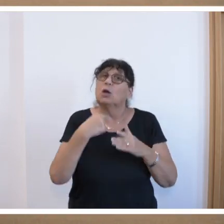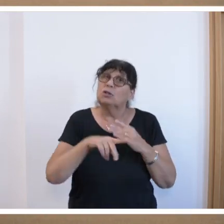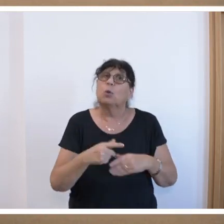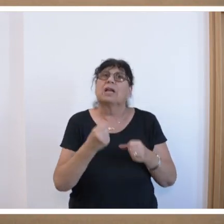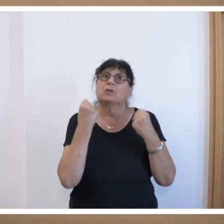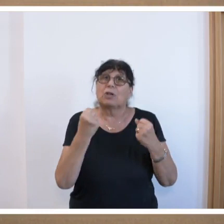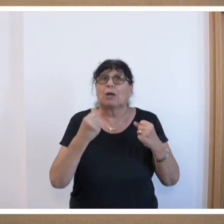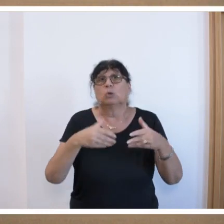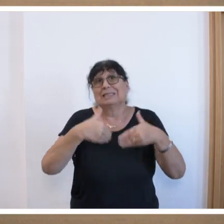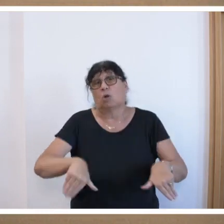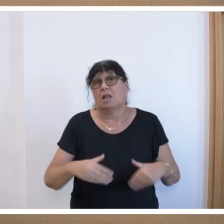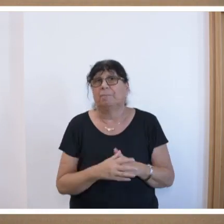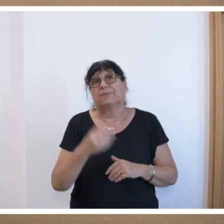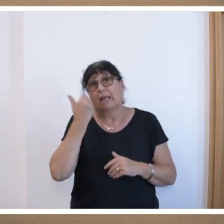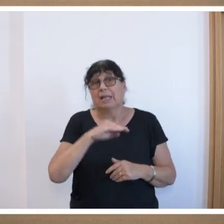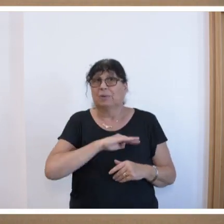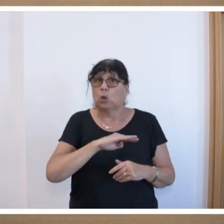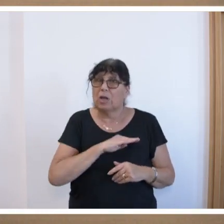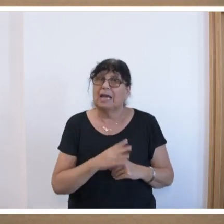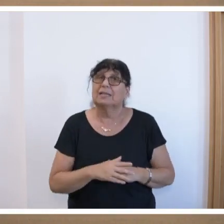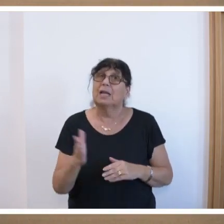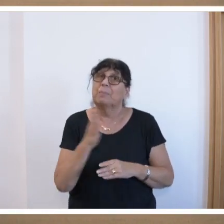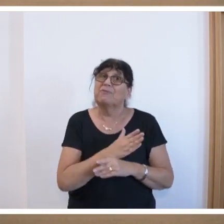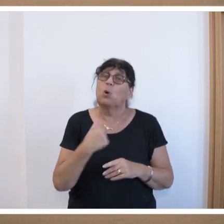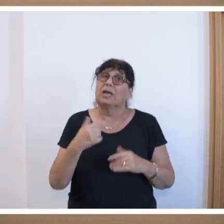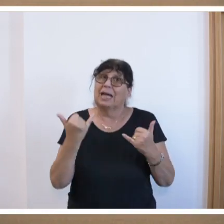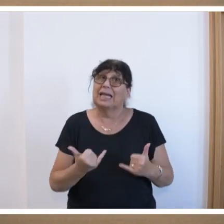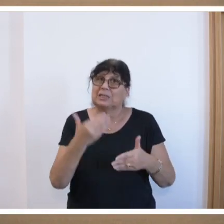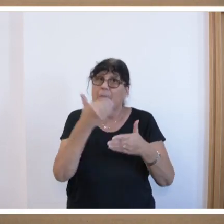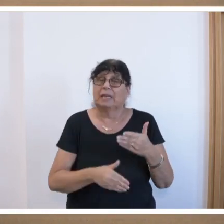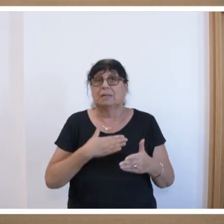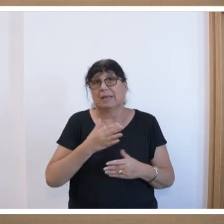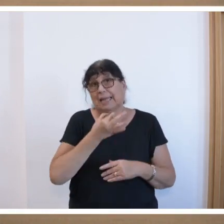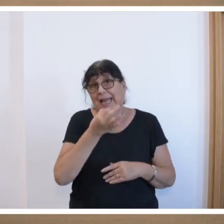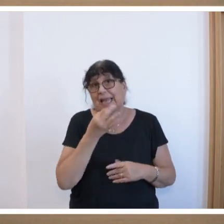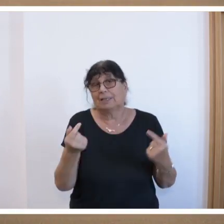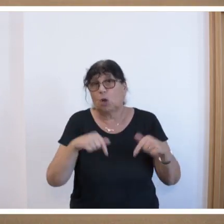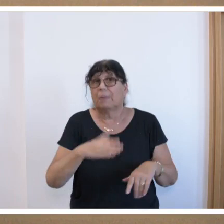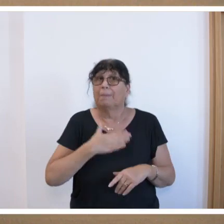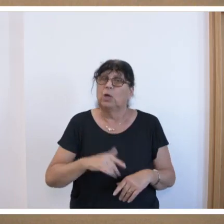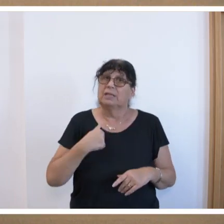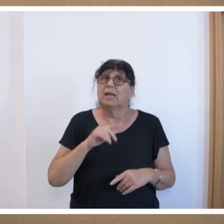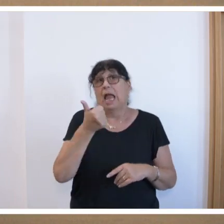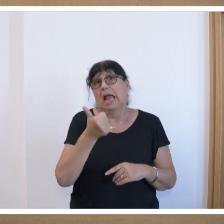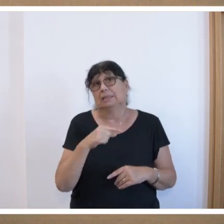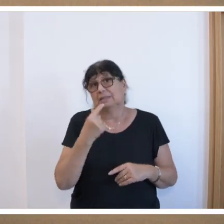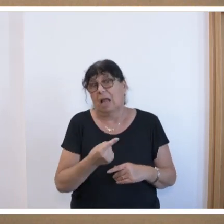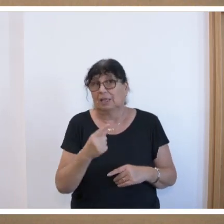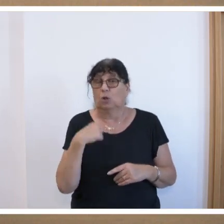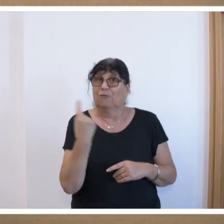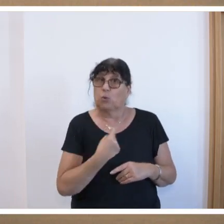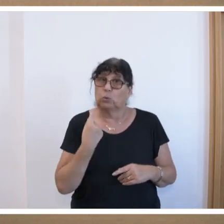Zolls. Liebe Kolleginnen und Kollegen, bevor ich nun zum Ende meiner Rede komme, möchte ich noch eines sagen. Für uns